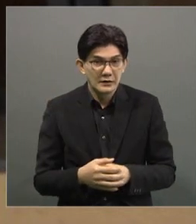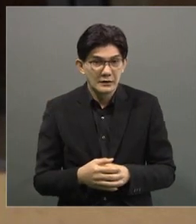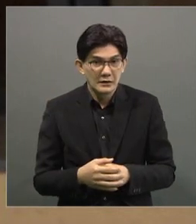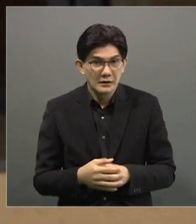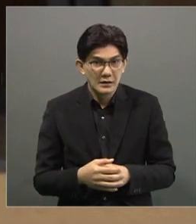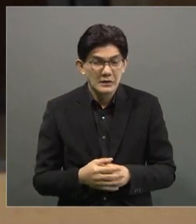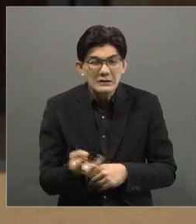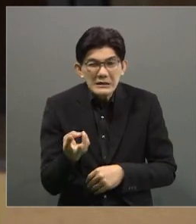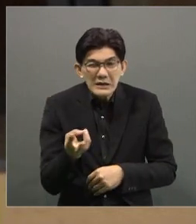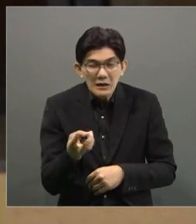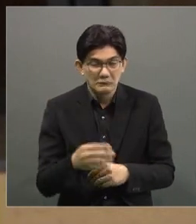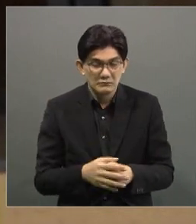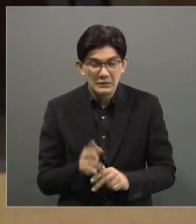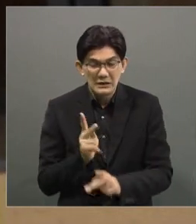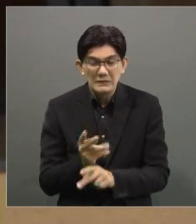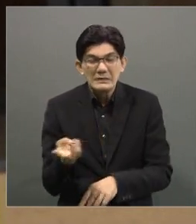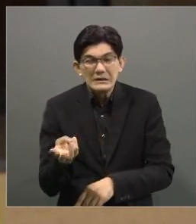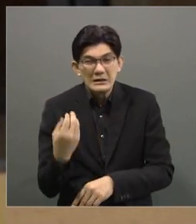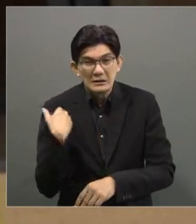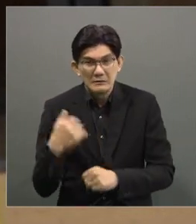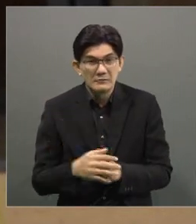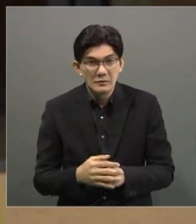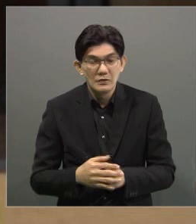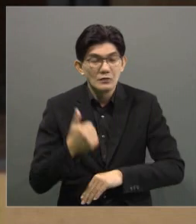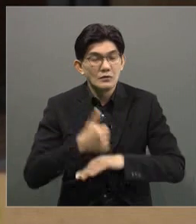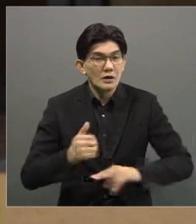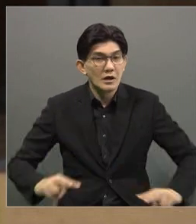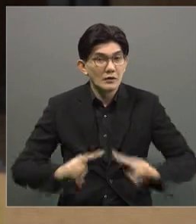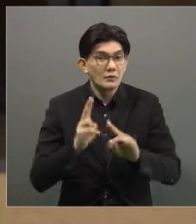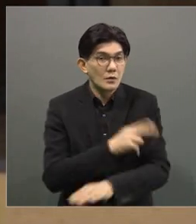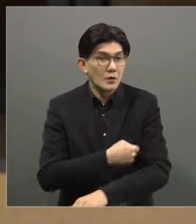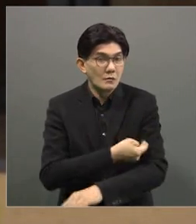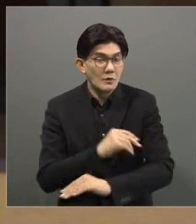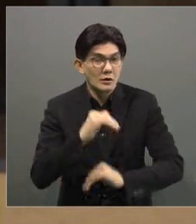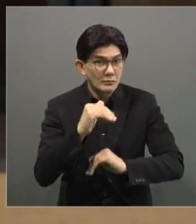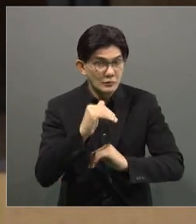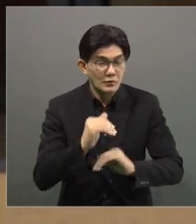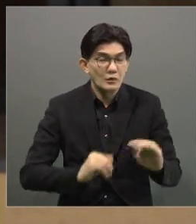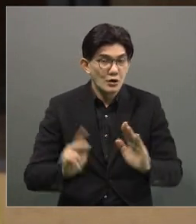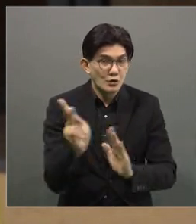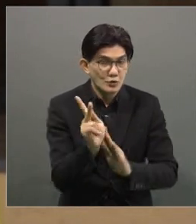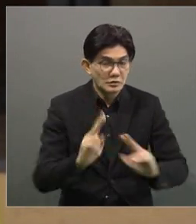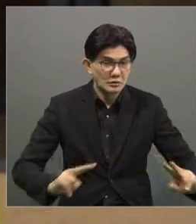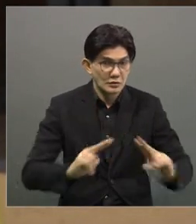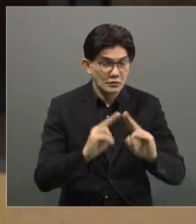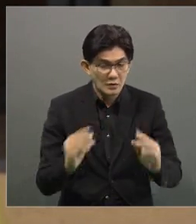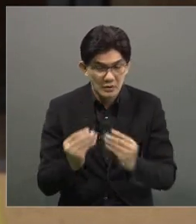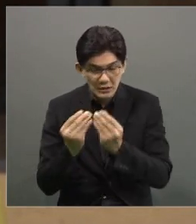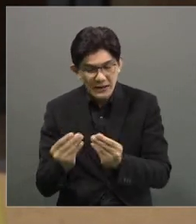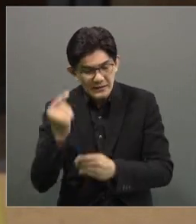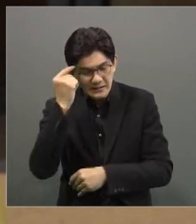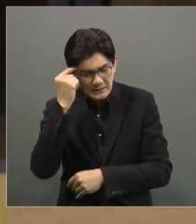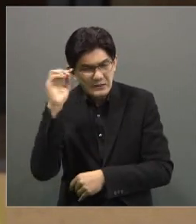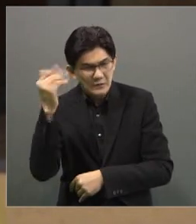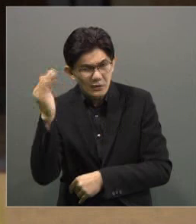ปริมาณเล็กน้อยตามที่รัฐมนตรีว่าการกระทรวงสาธารณสุขกำหนดในกฎกระทรวงให้สันนิษฐ